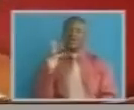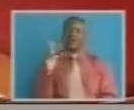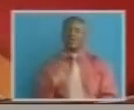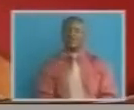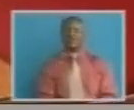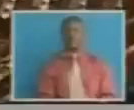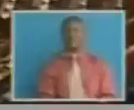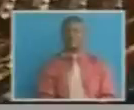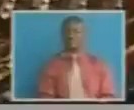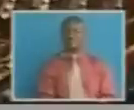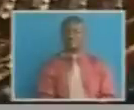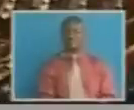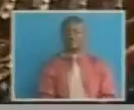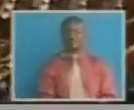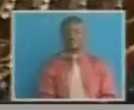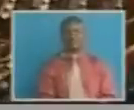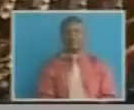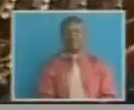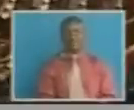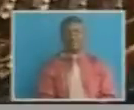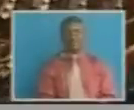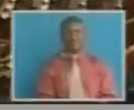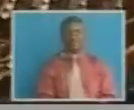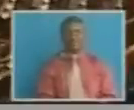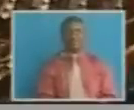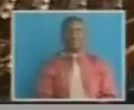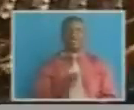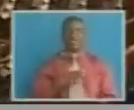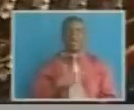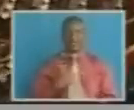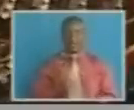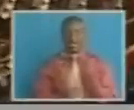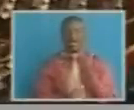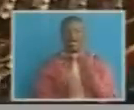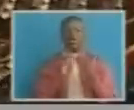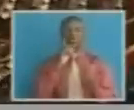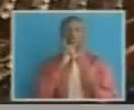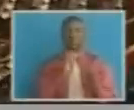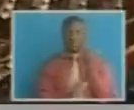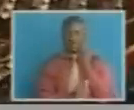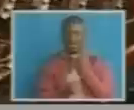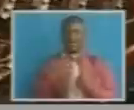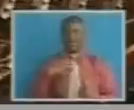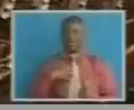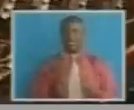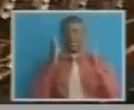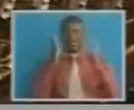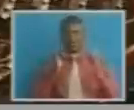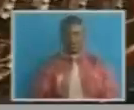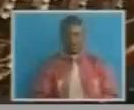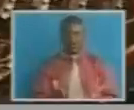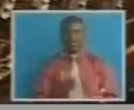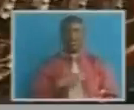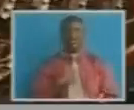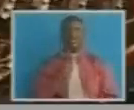mheshimiwa naibu Spika kwa Niaba ya mheshimiwa waziri mkuu napenda kujibu swali la mheshimiwa sumta nshunju mshama